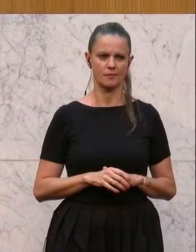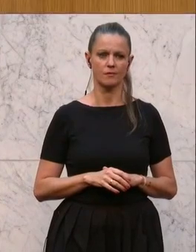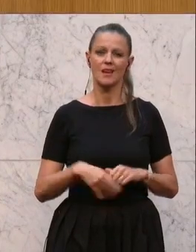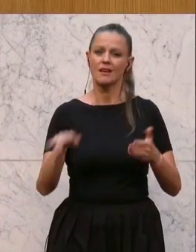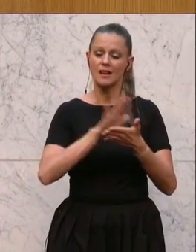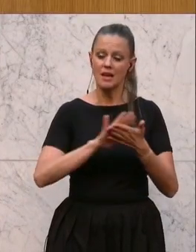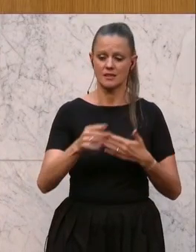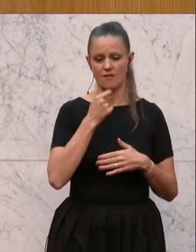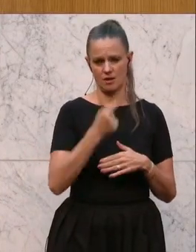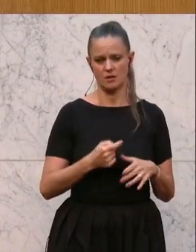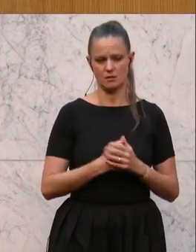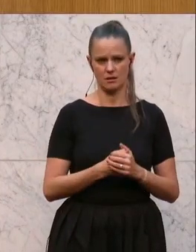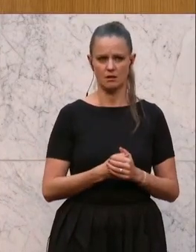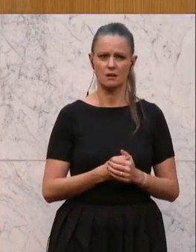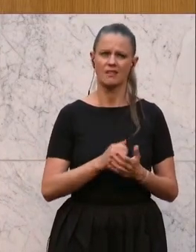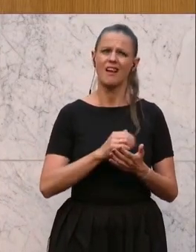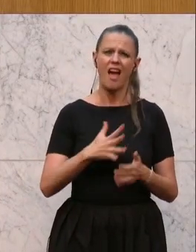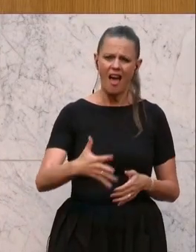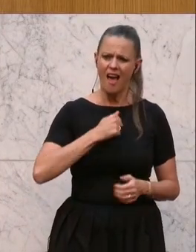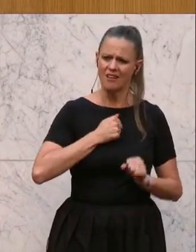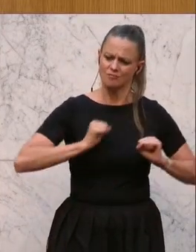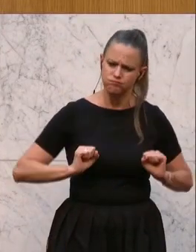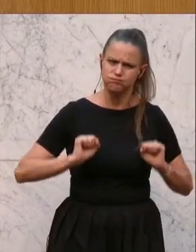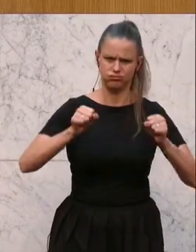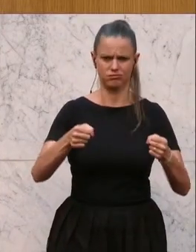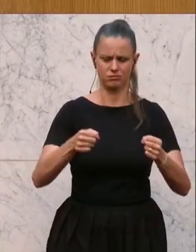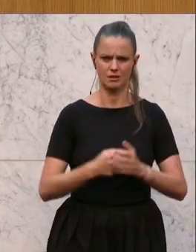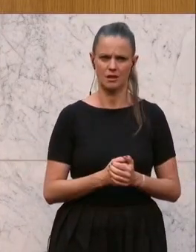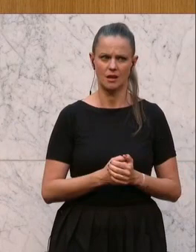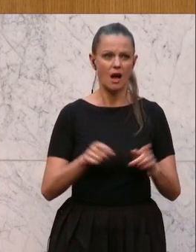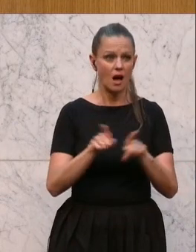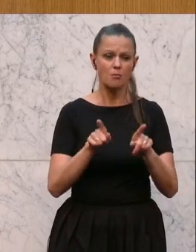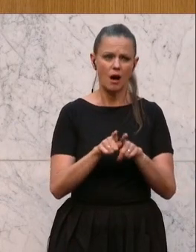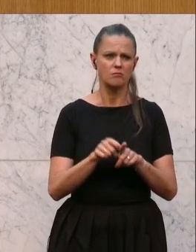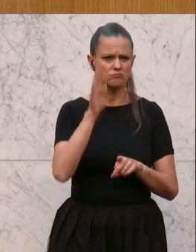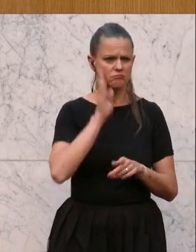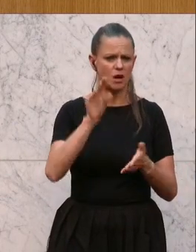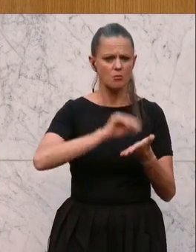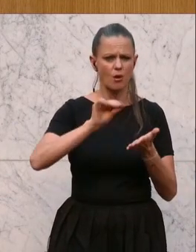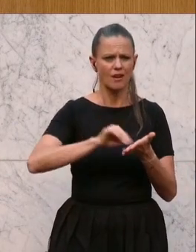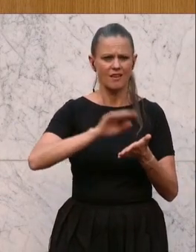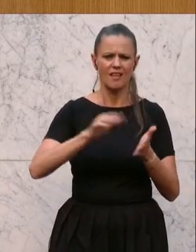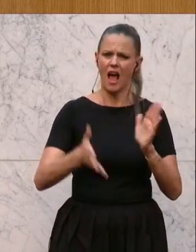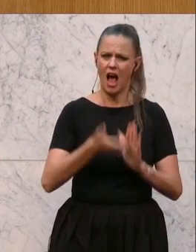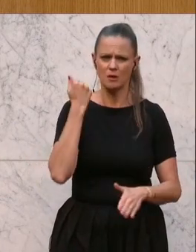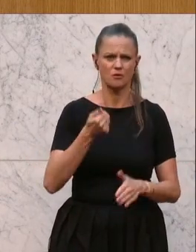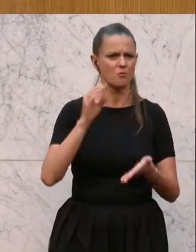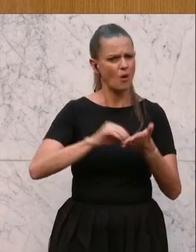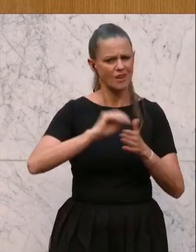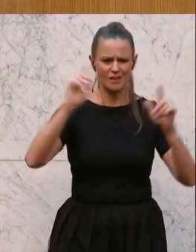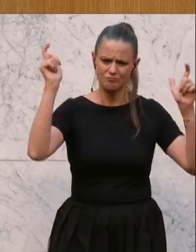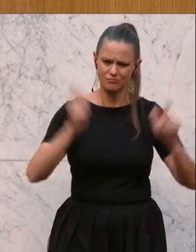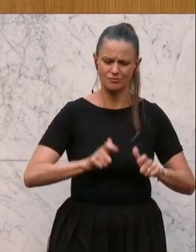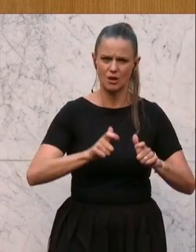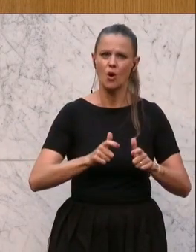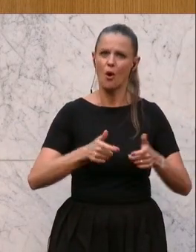Vereinfacht gesagt, tun Sie endlich was, aber vor allem schaffen Sie die Bürokratie ab, Bürokratie runter und